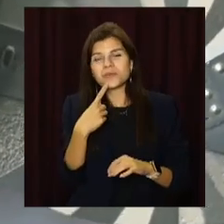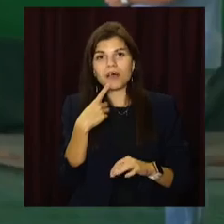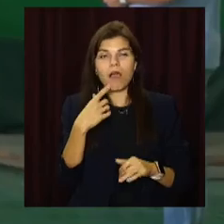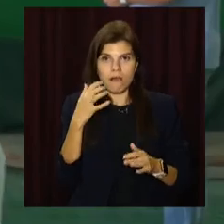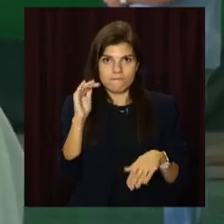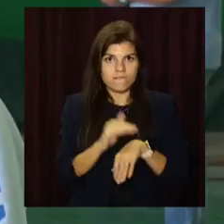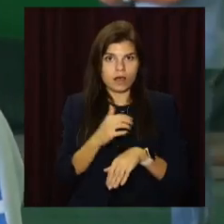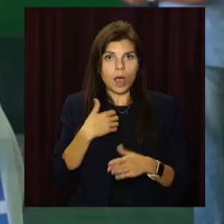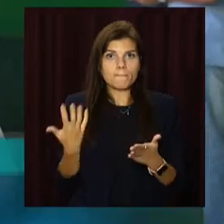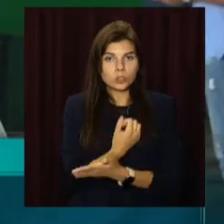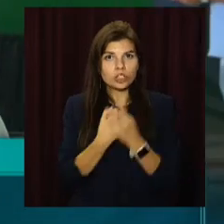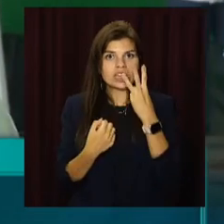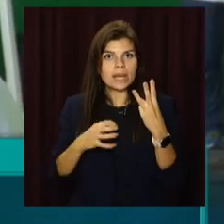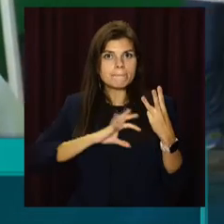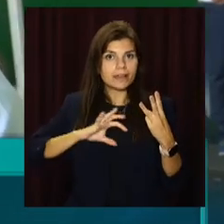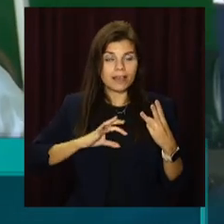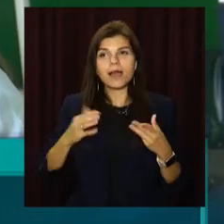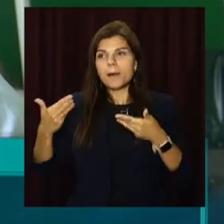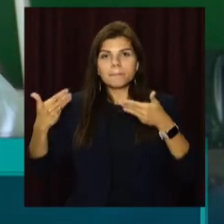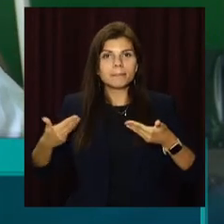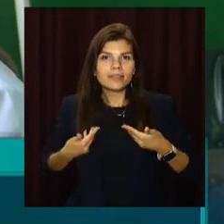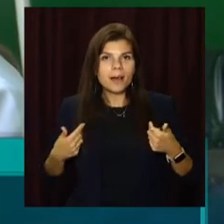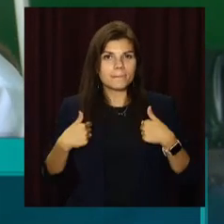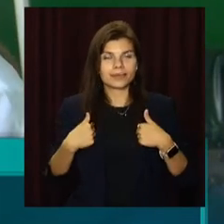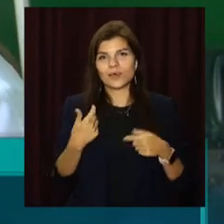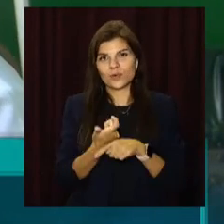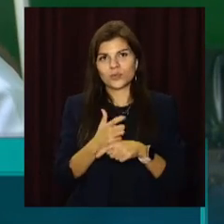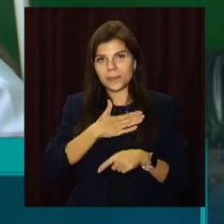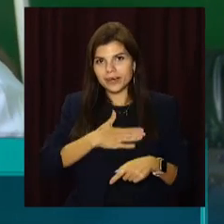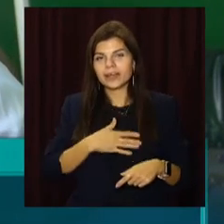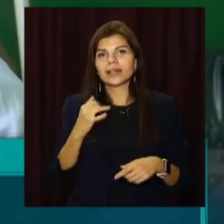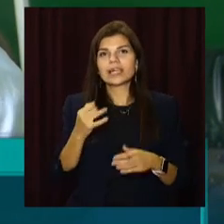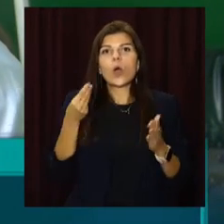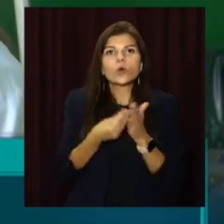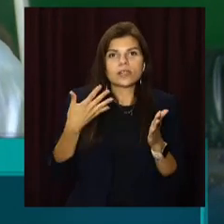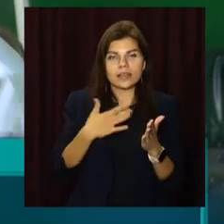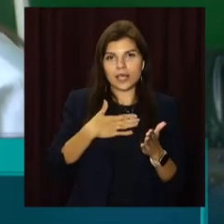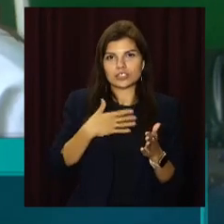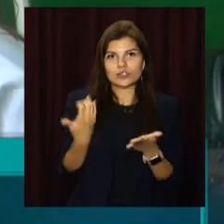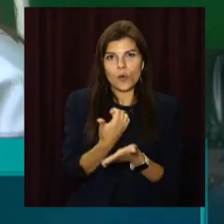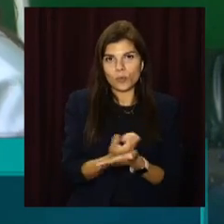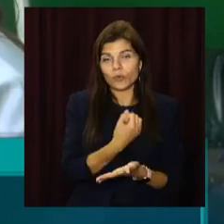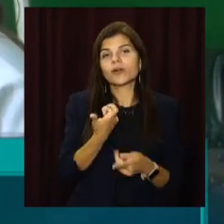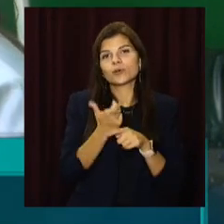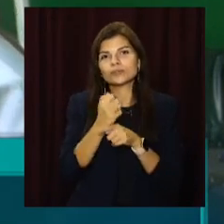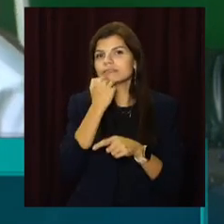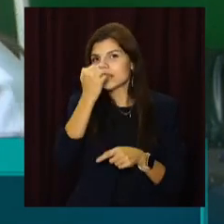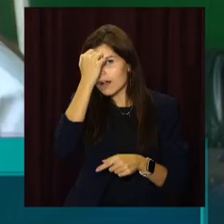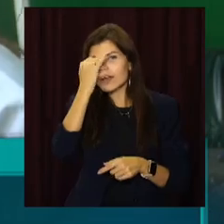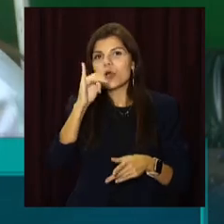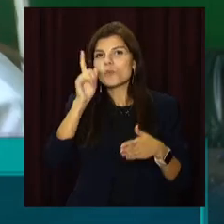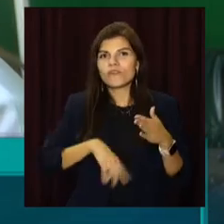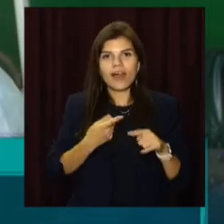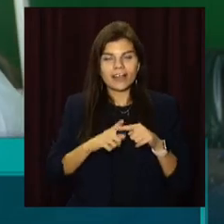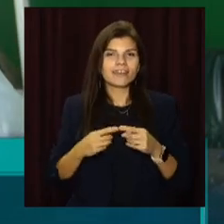медалі. Дуже приємно вітання і особливо те, що оцінили наші здобутки. Дуже дякую і, повірте,